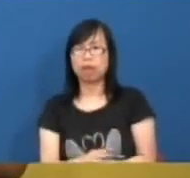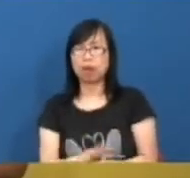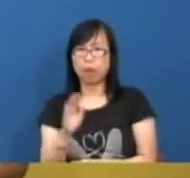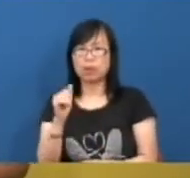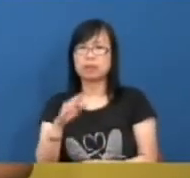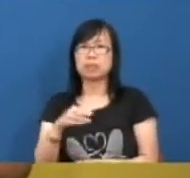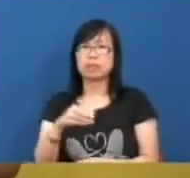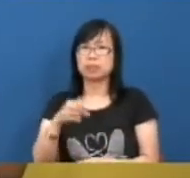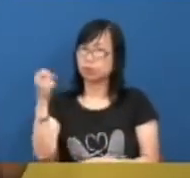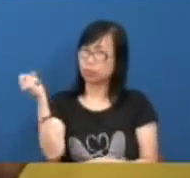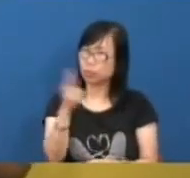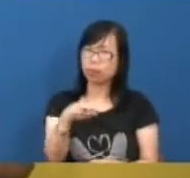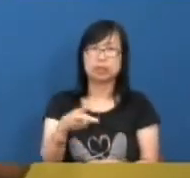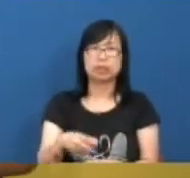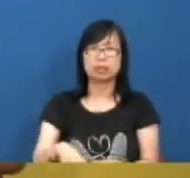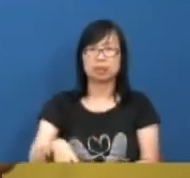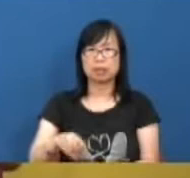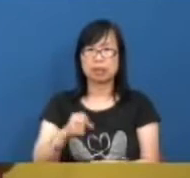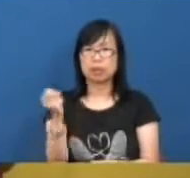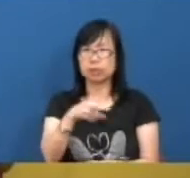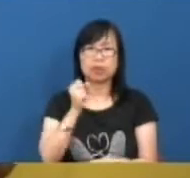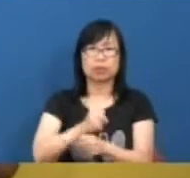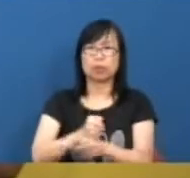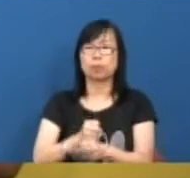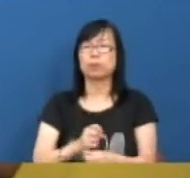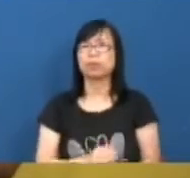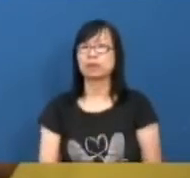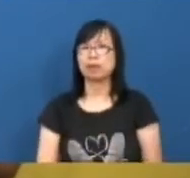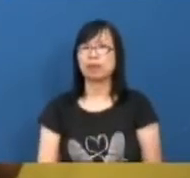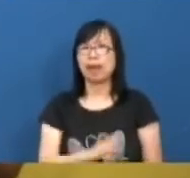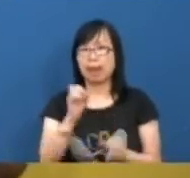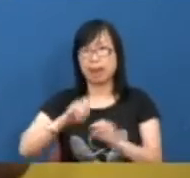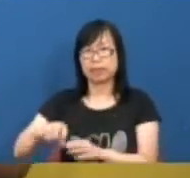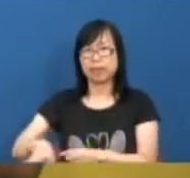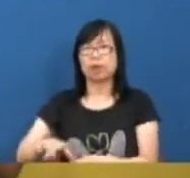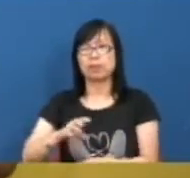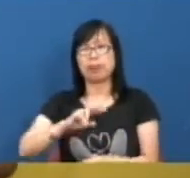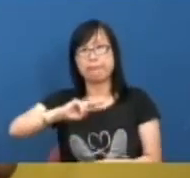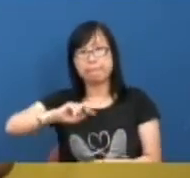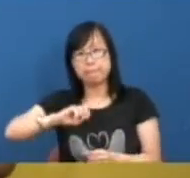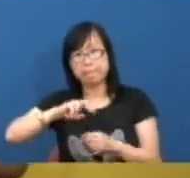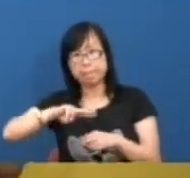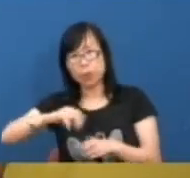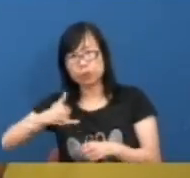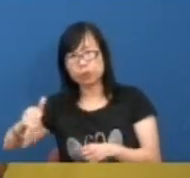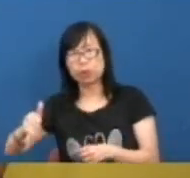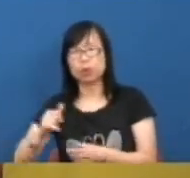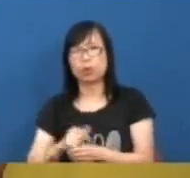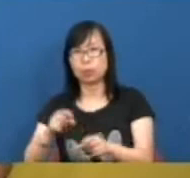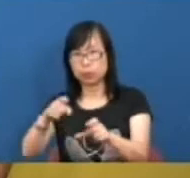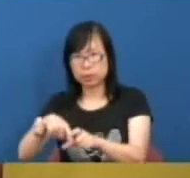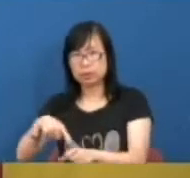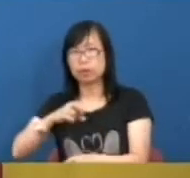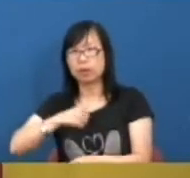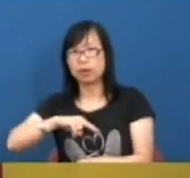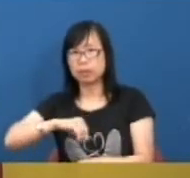循環再用。可能嚟有正如頭先講，垃圾不落地，即係話有啲咧就去咗做肥田料，有啲咧就去咗做回收。咁根